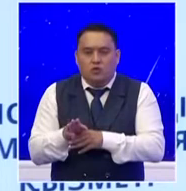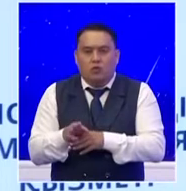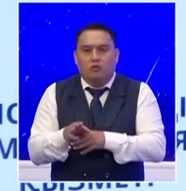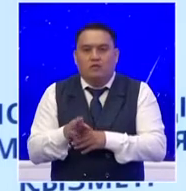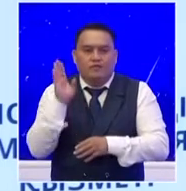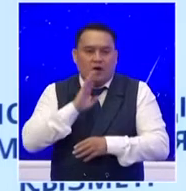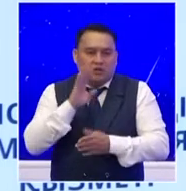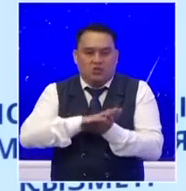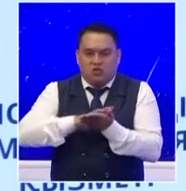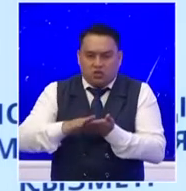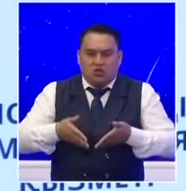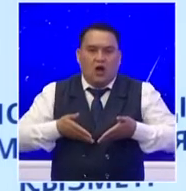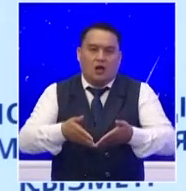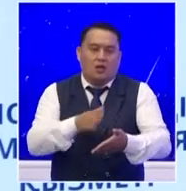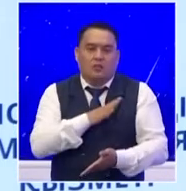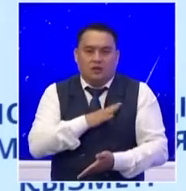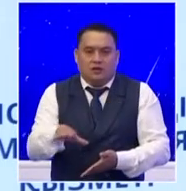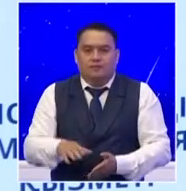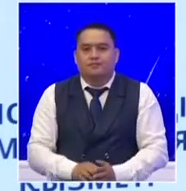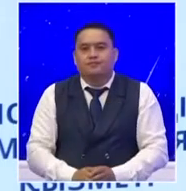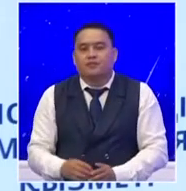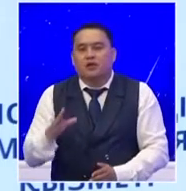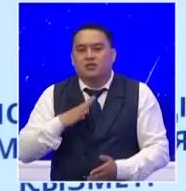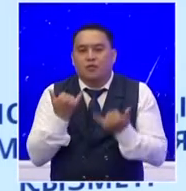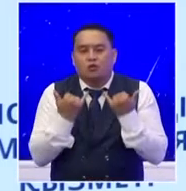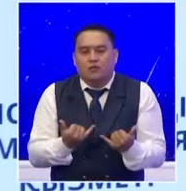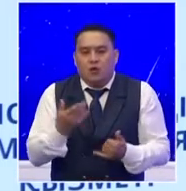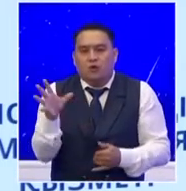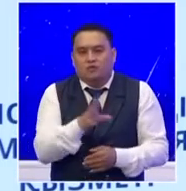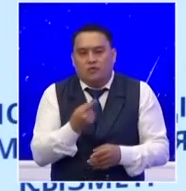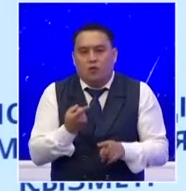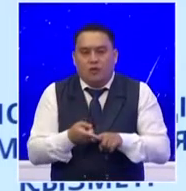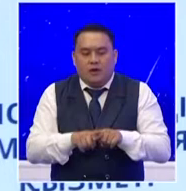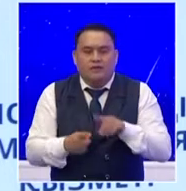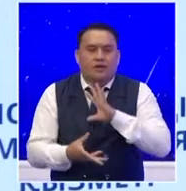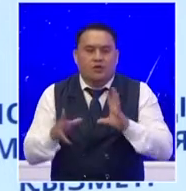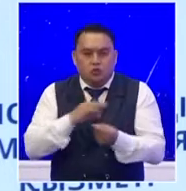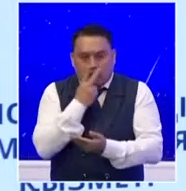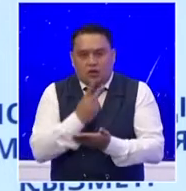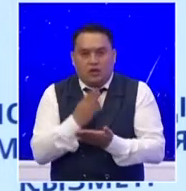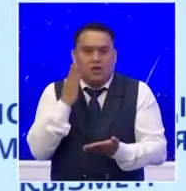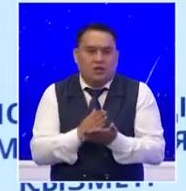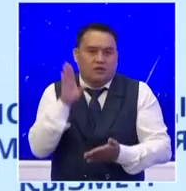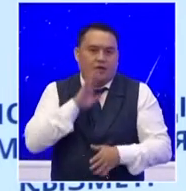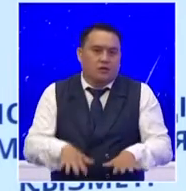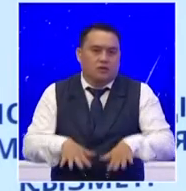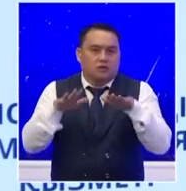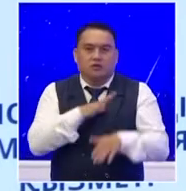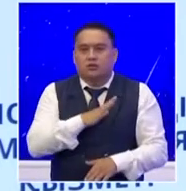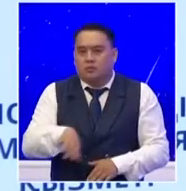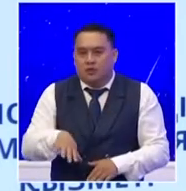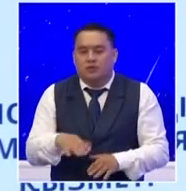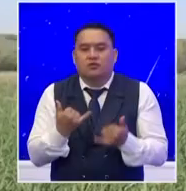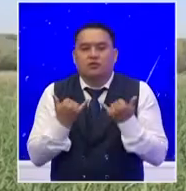пропуск воды, талой воды. На сегодняшний день, в принципе, таких, как бы это результат виден налицо, потопления у нас не было,